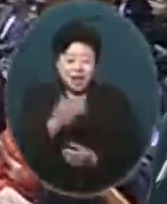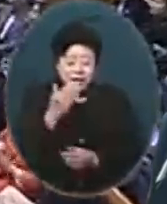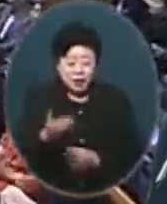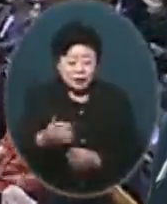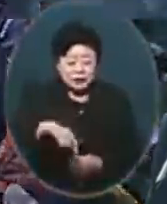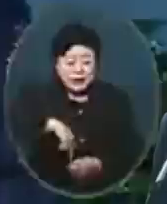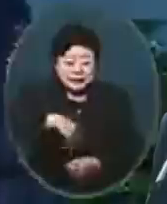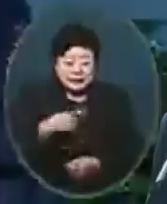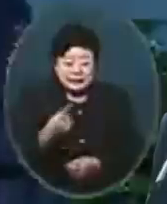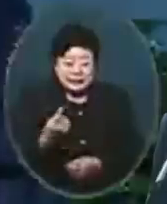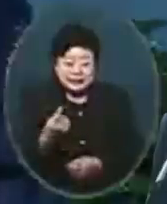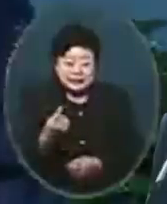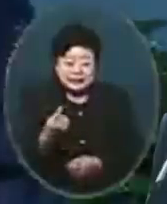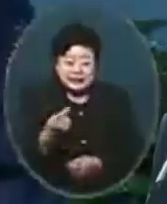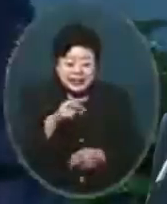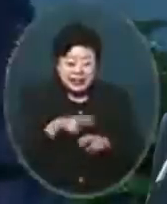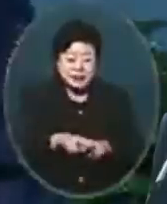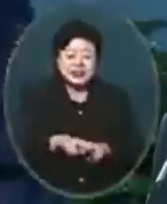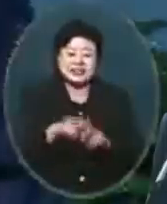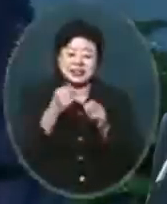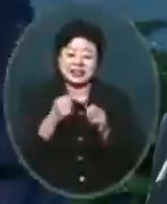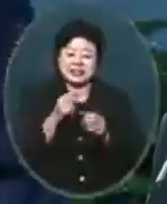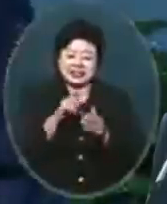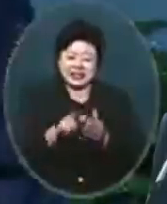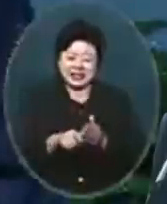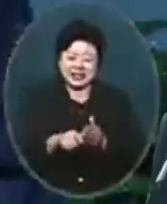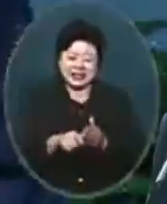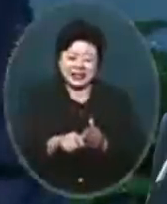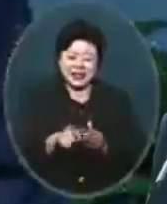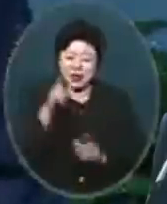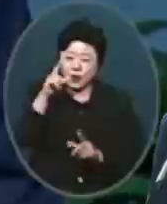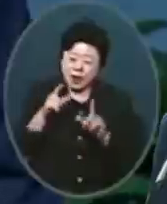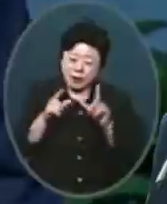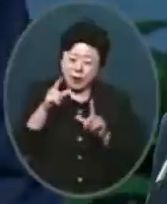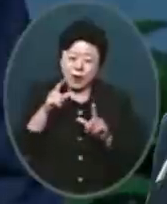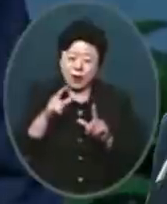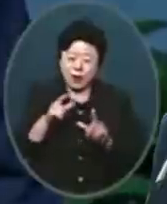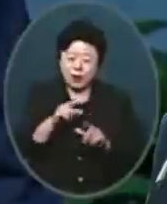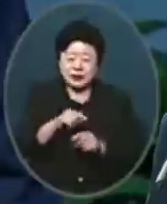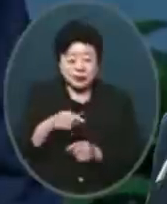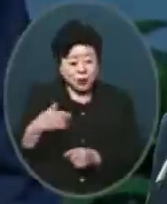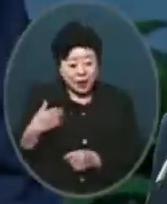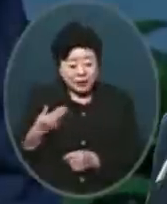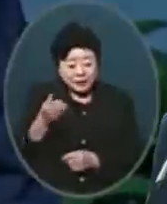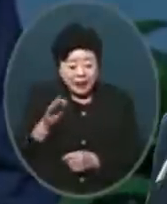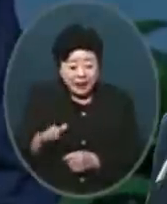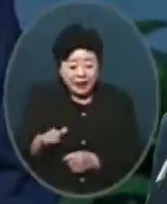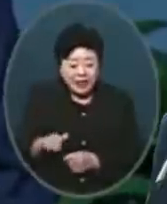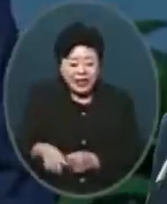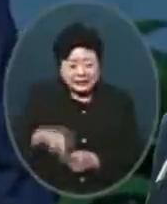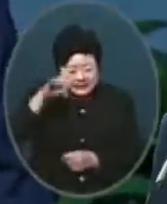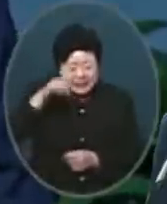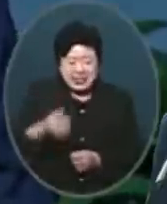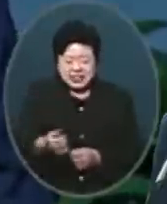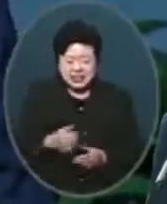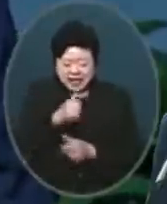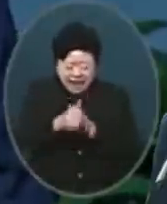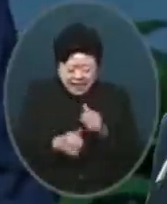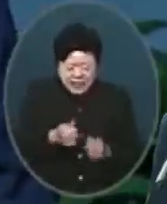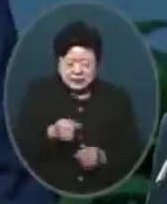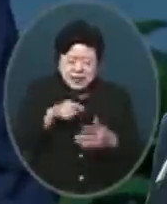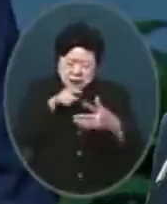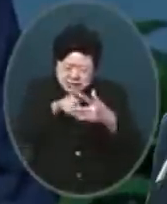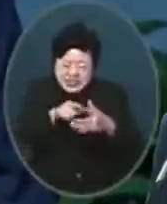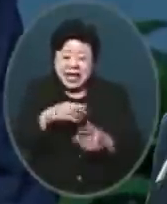여러분 자신이 이 자리에 앉아 계신데 외모적으로 어떻게 생각할지 모르겠지만 창세 전에 하나님이 이미 알았던